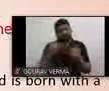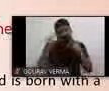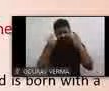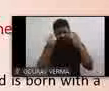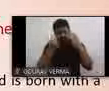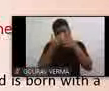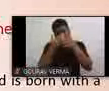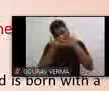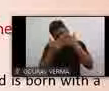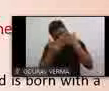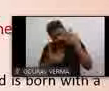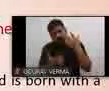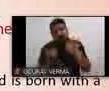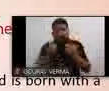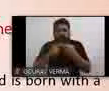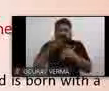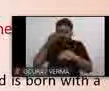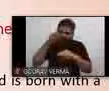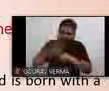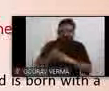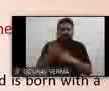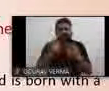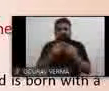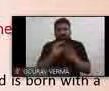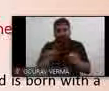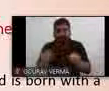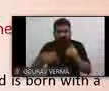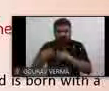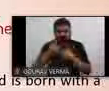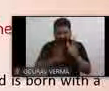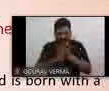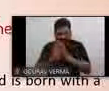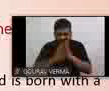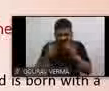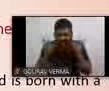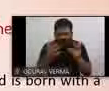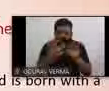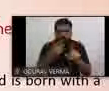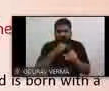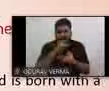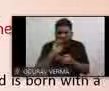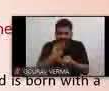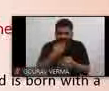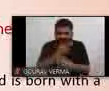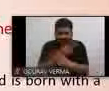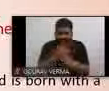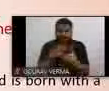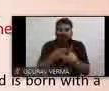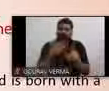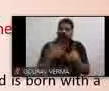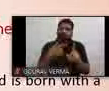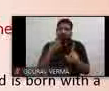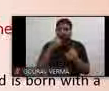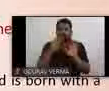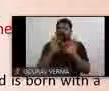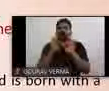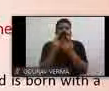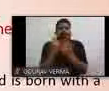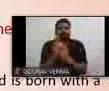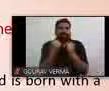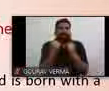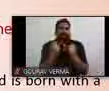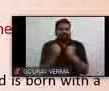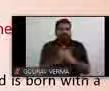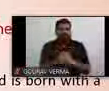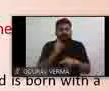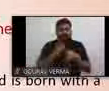फैक्टर्स अफेक्ट द लिटिल चाइल्ड डेवलपमेंट इन द अर्ली इयर्स व्हेन द फैमिली इज अलोन. इफ वी स्टेप